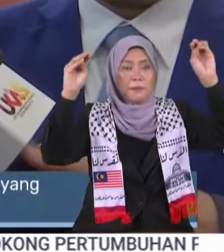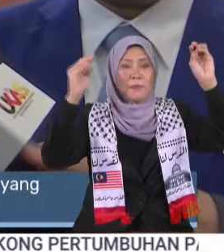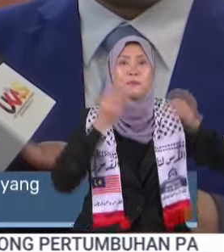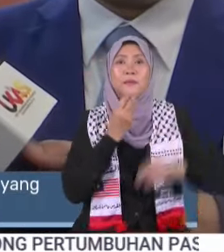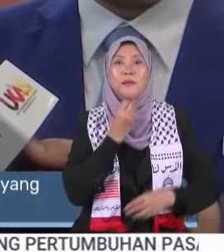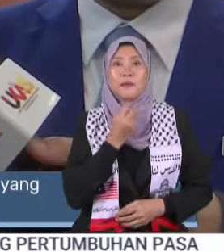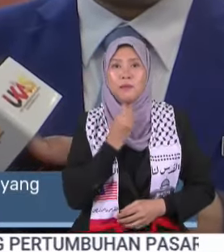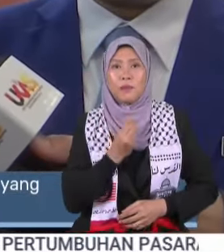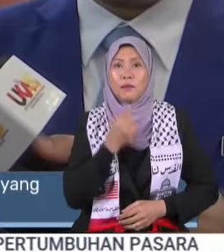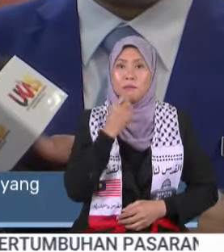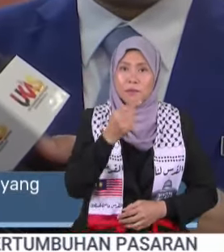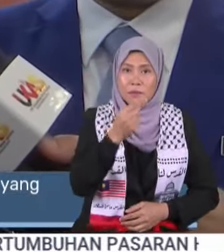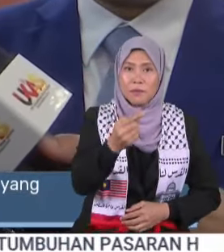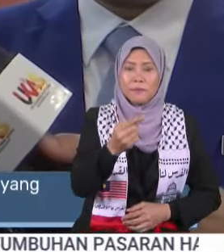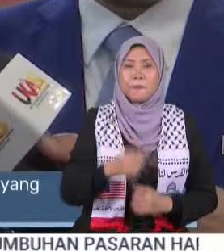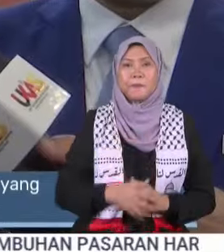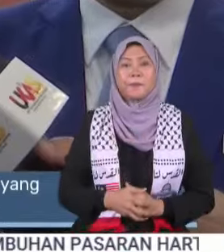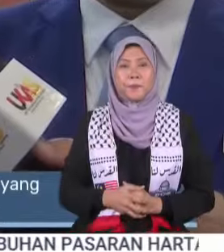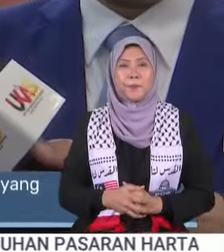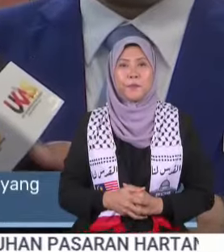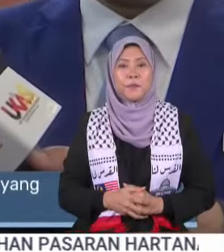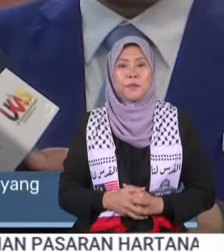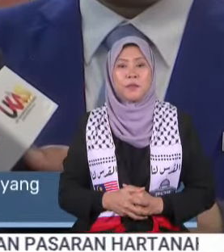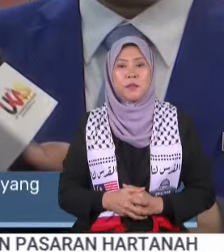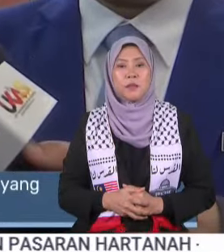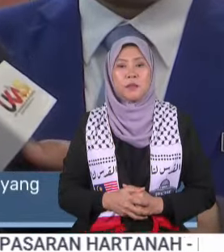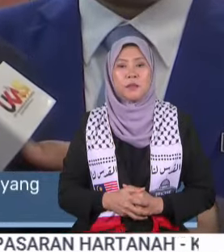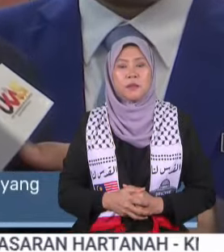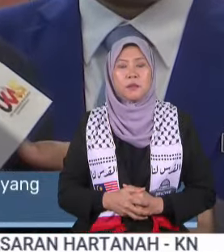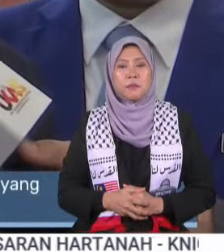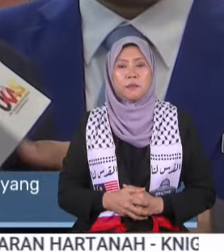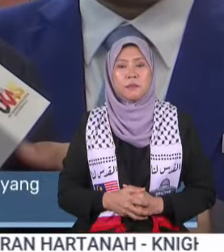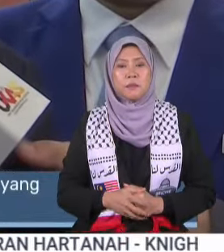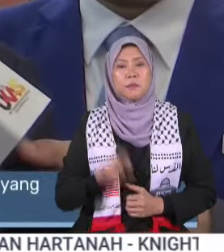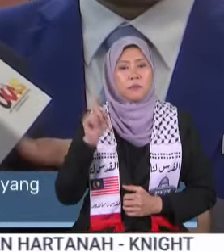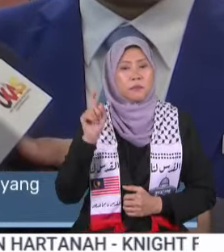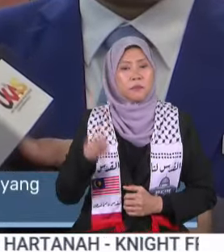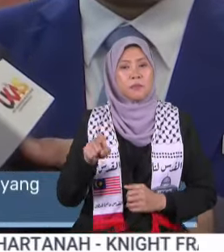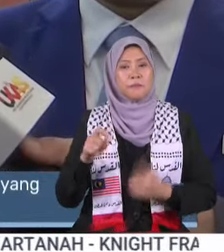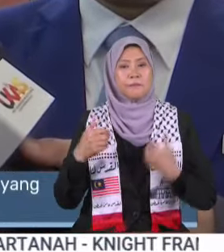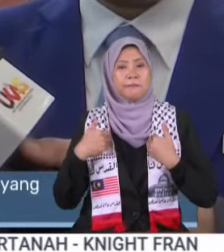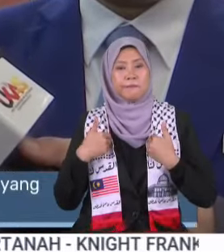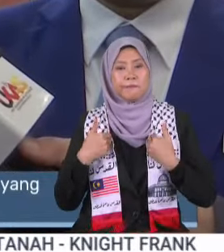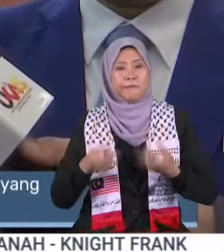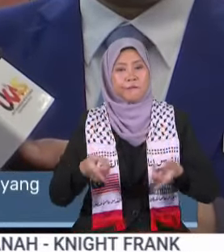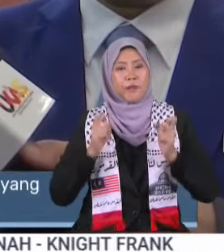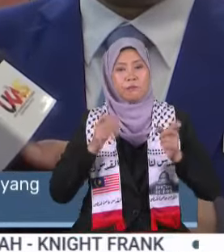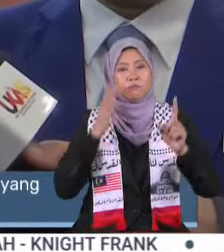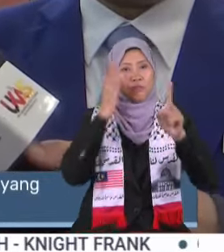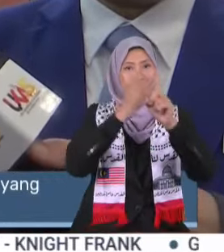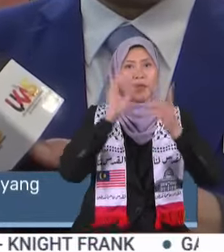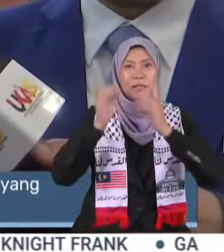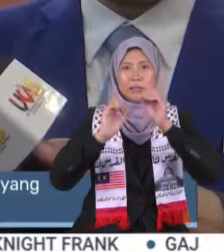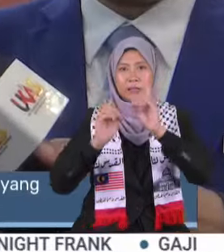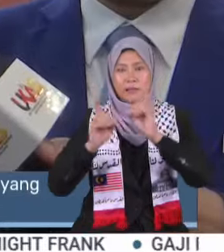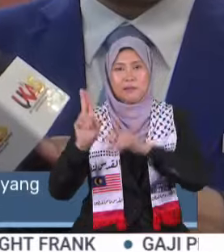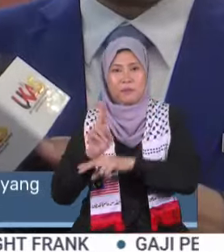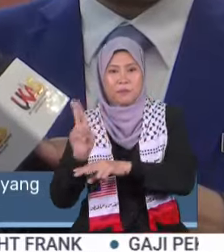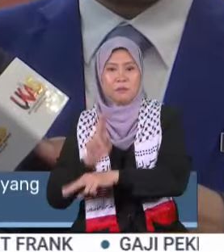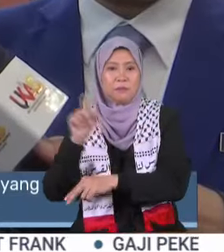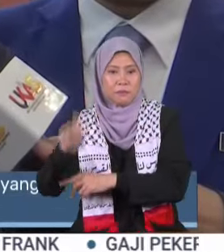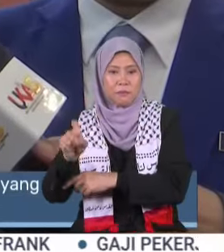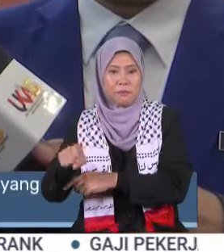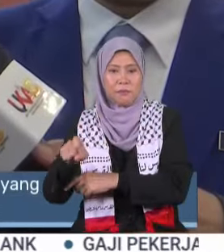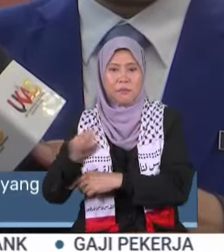Ibrahim he mention in the recent reshuffle the importance of digitalization to Malaysia and the need for us to